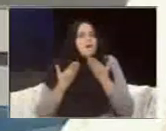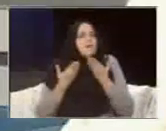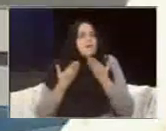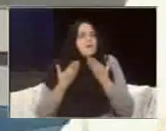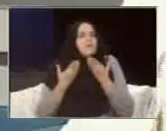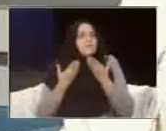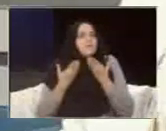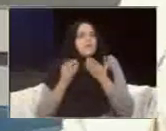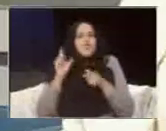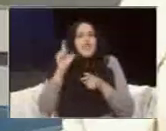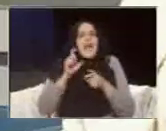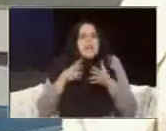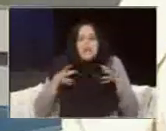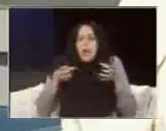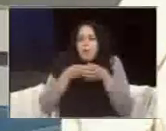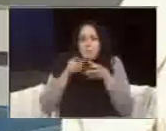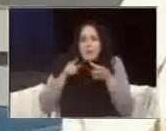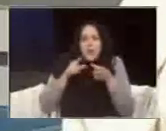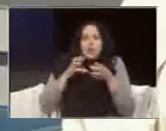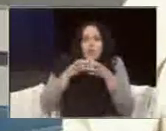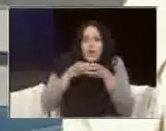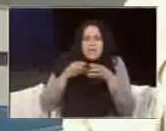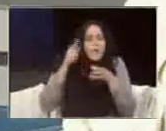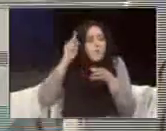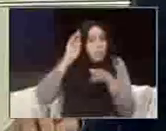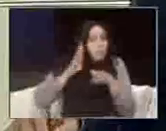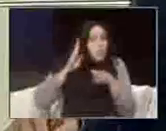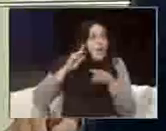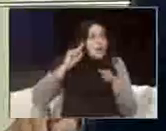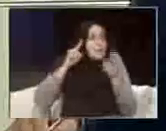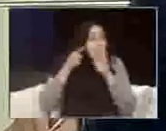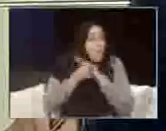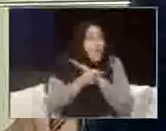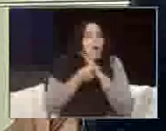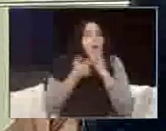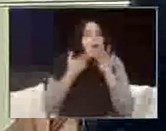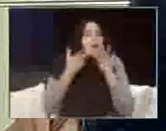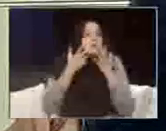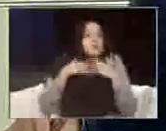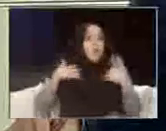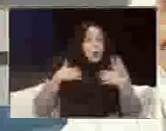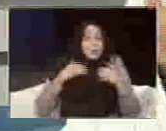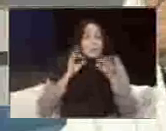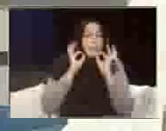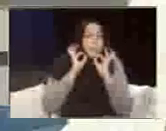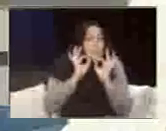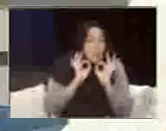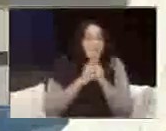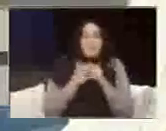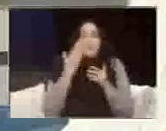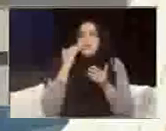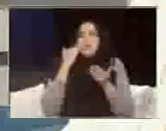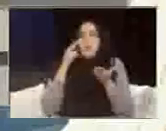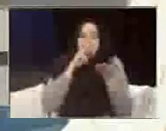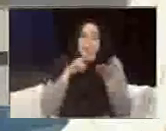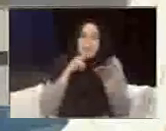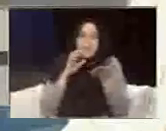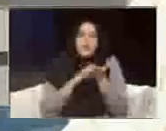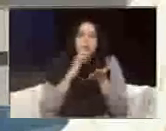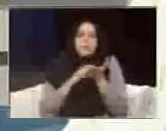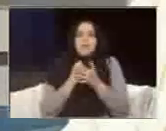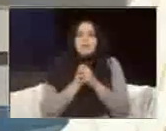يواكب، لأن العلوم صارت دقيقة ومعمقة، يعني بين قوسين حينما نقرأ كتاب